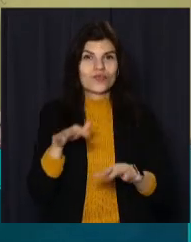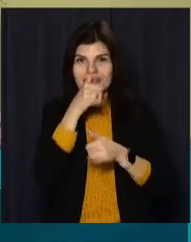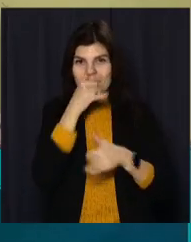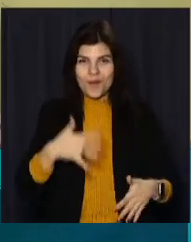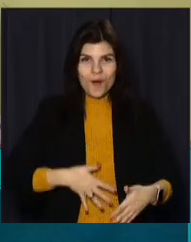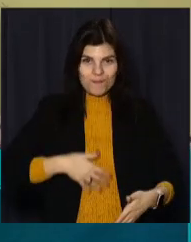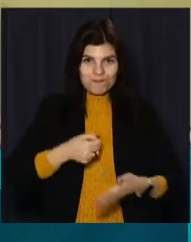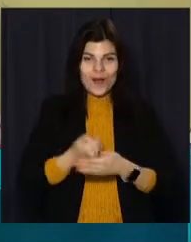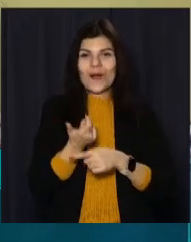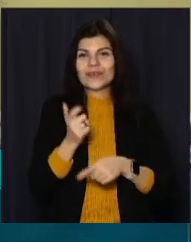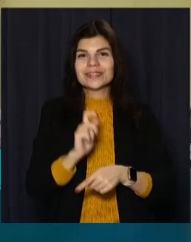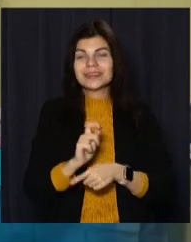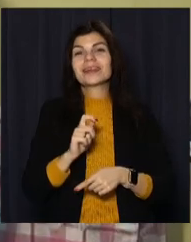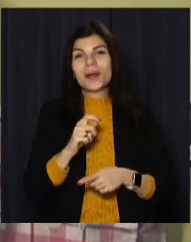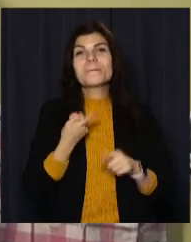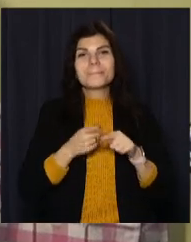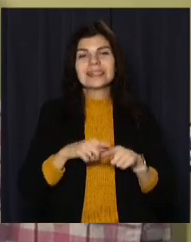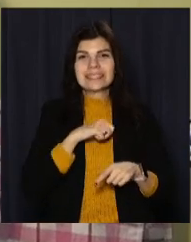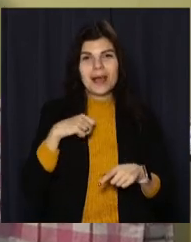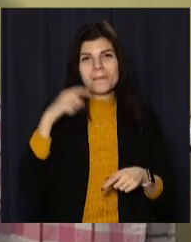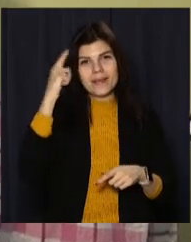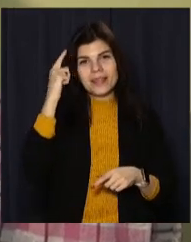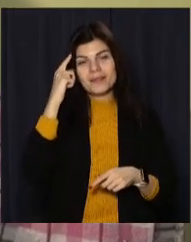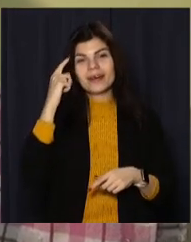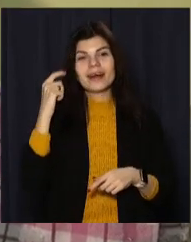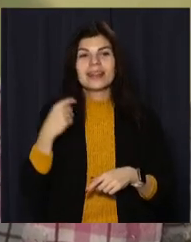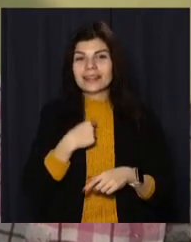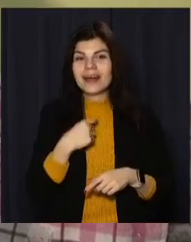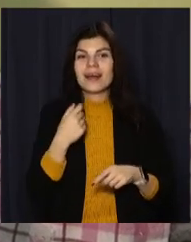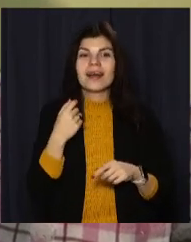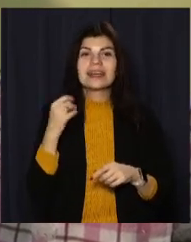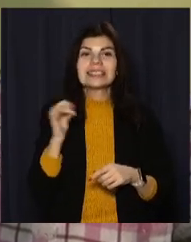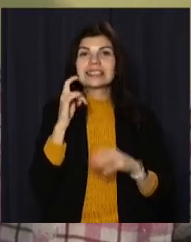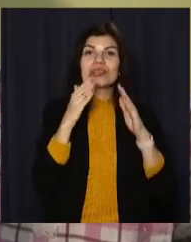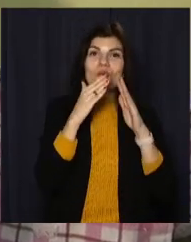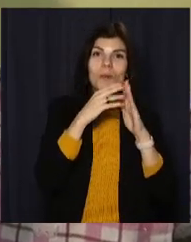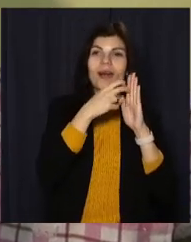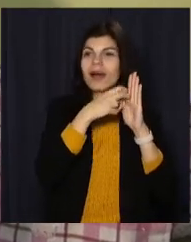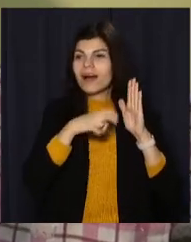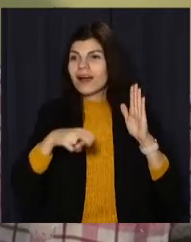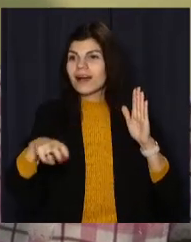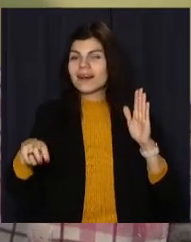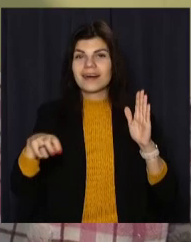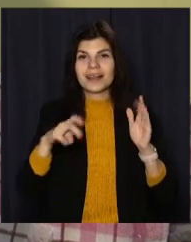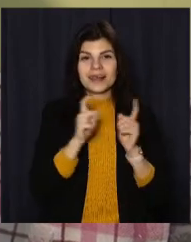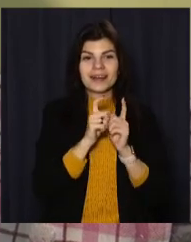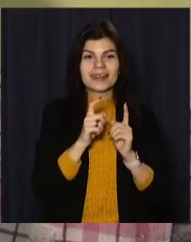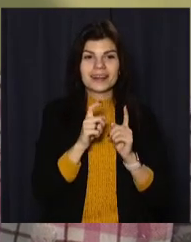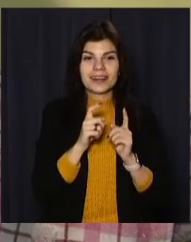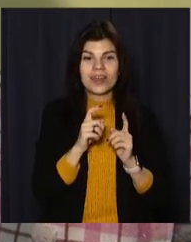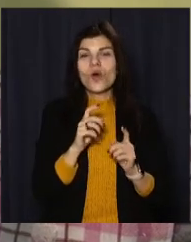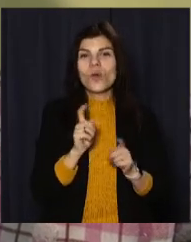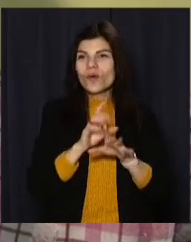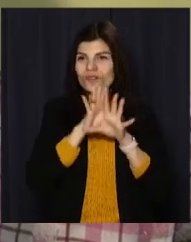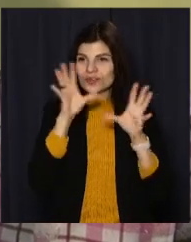Поэтому, сами понимаете, нам оторваться из дому после всяких, ну, всего это,